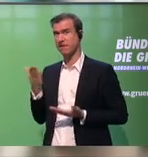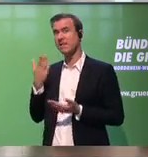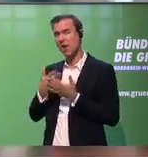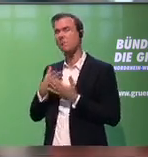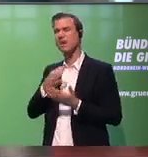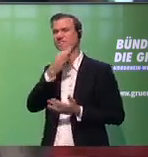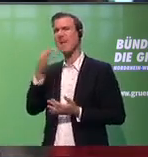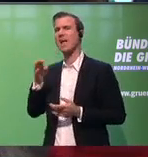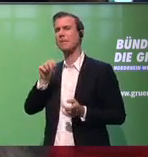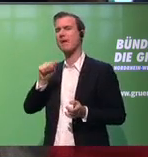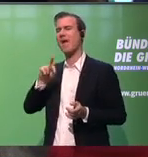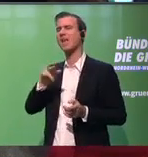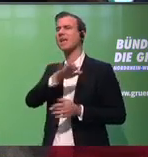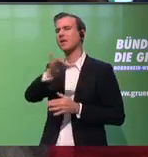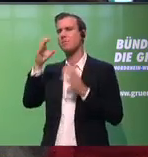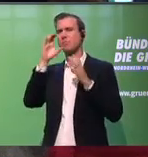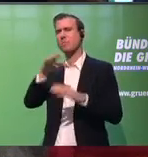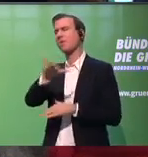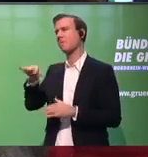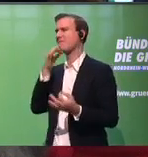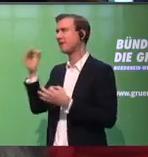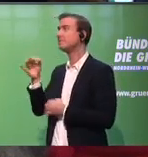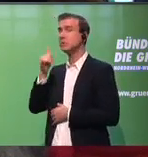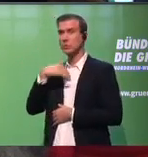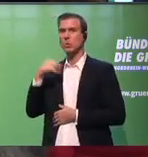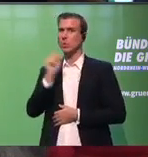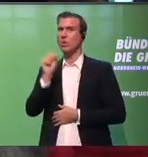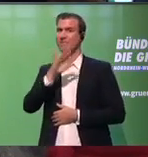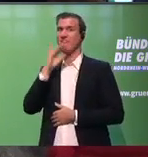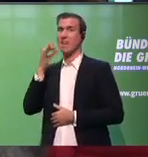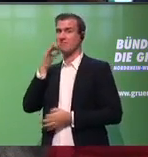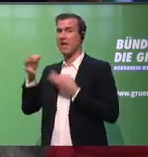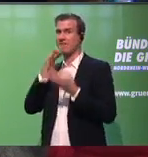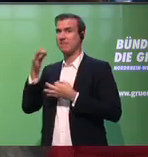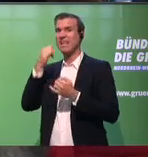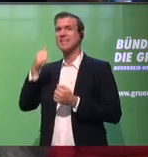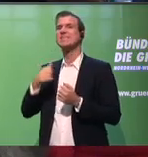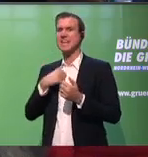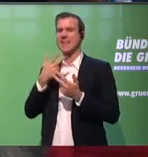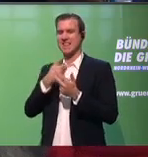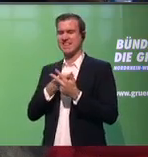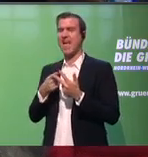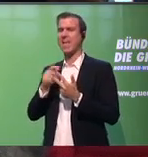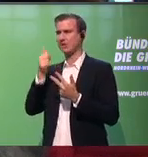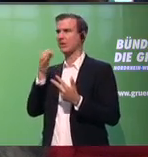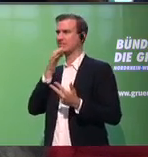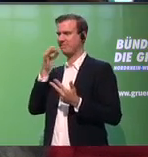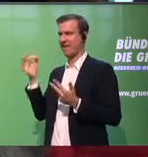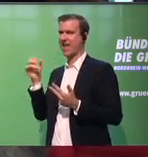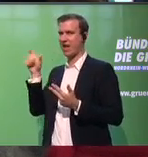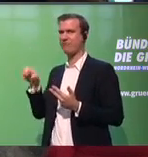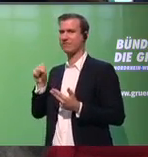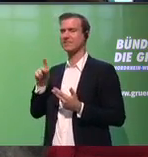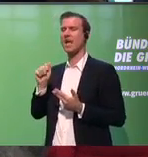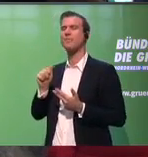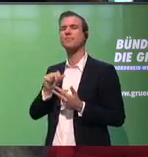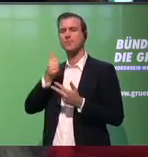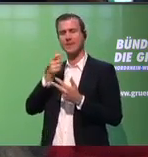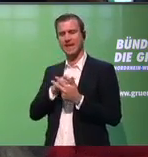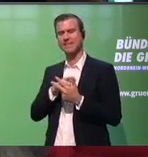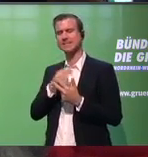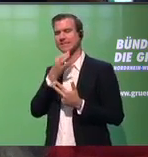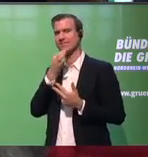den Fragen aus dem Publikum. Genau, wir haben sehr viele Fragen diesmal. Wir machen jetzt mit dreien auf jeden Fall an dich erstmal weiter, Ska. Die erste